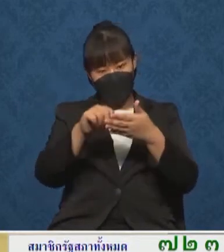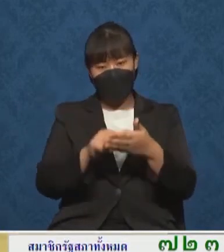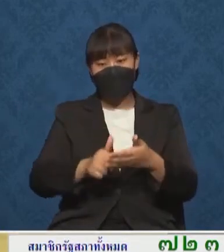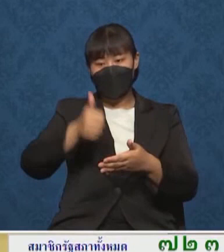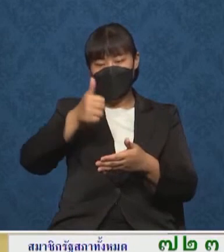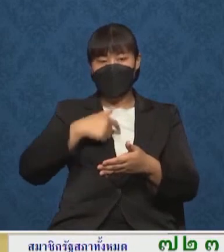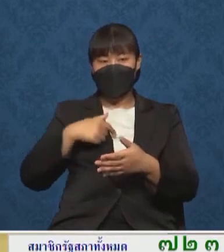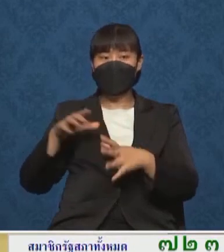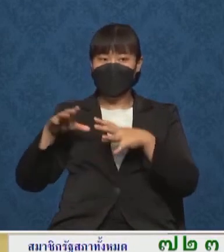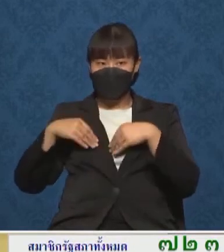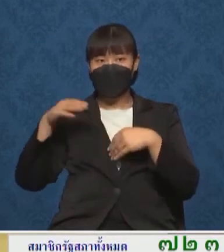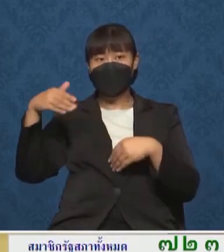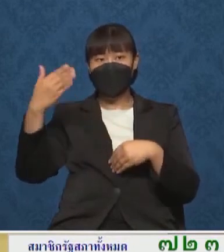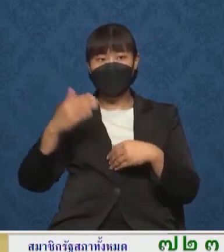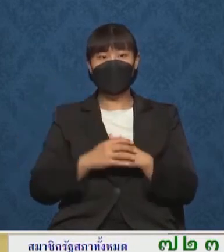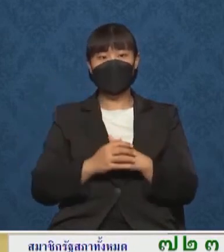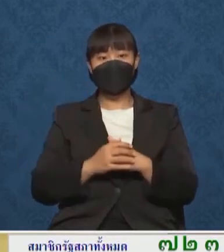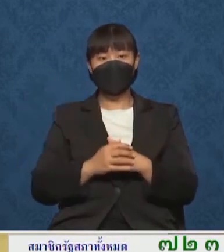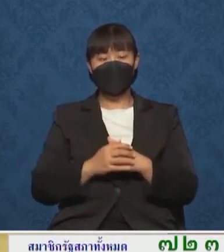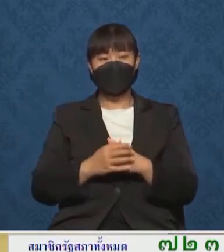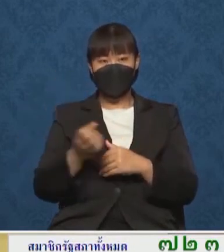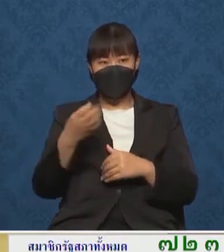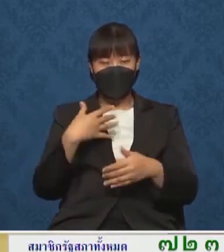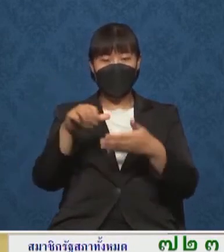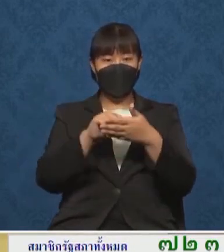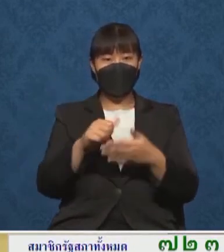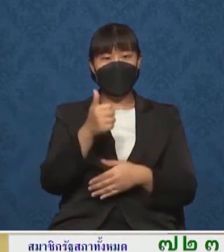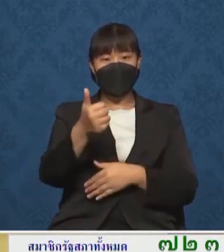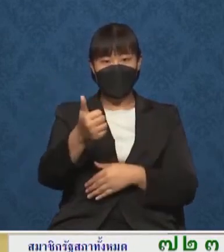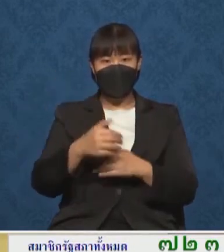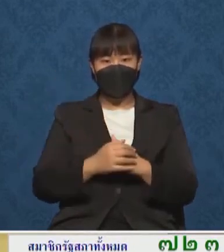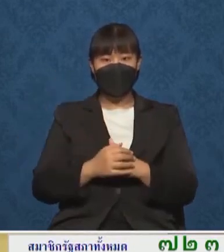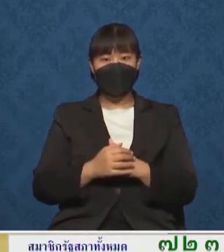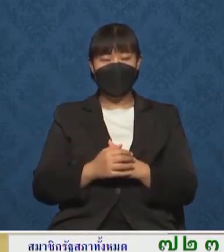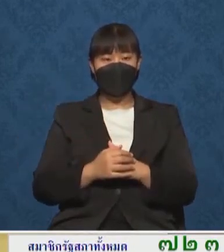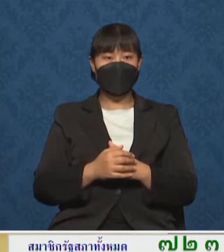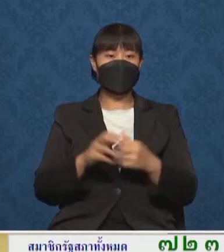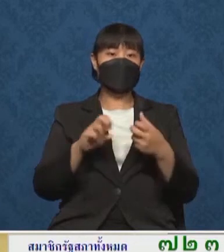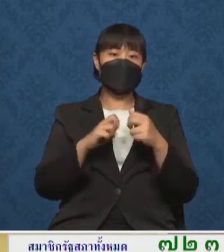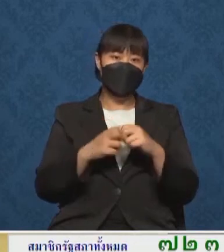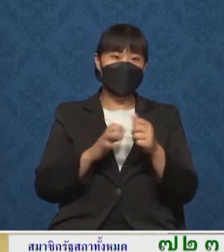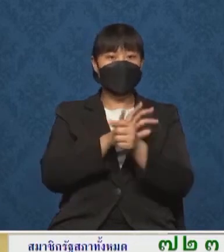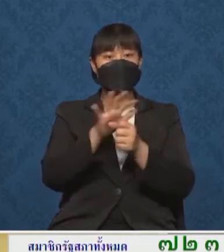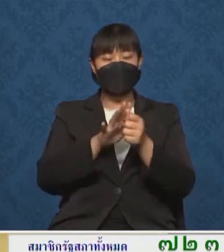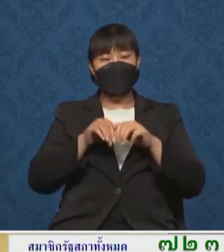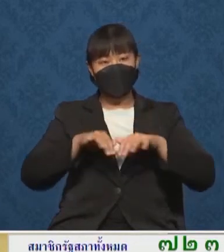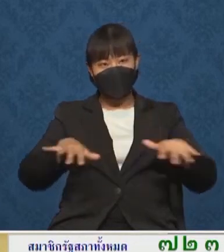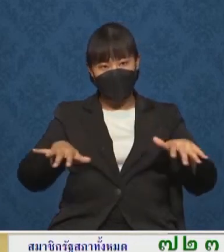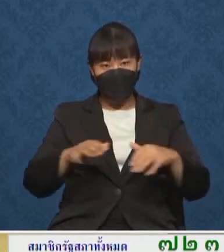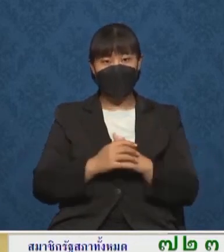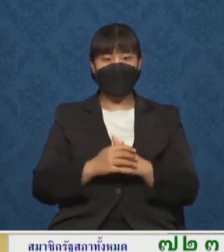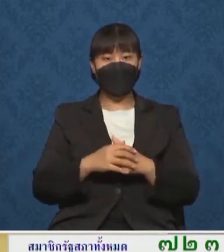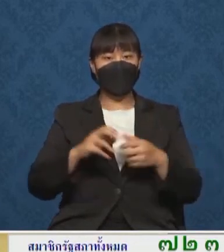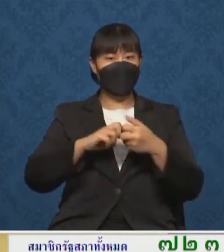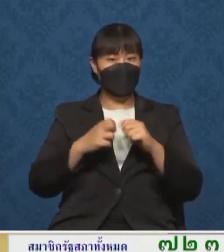ของสิ่งที่ท่านบอกว่าแก้ได้นะครับเราไปดูกันในส่วนของวิกฤตโควิดนะครับวิกฤตโควิดเนี่ยนับเป็นปัญหาใหญ่